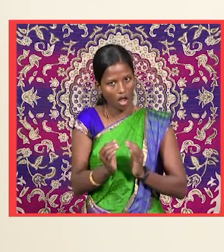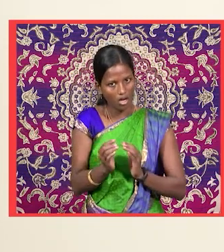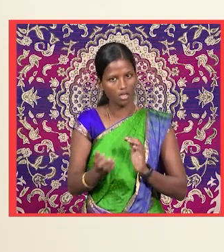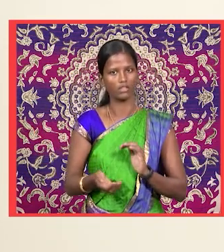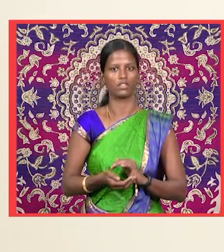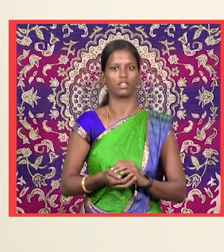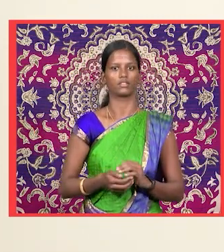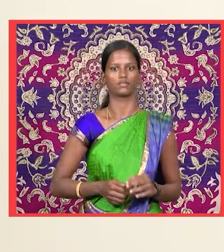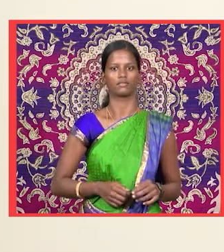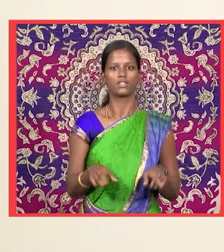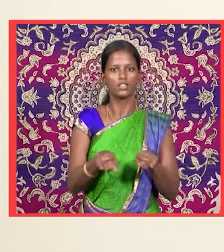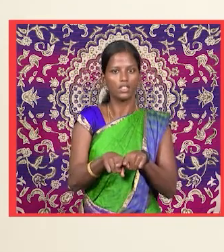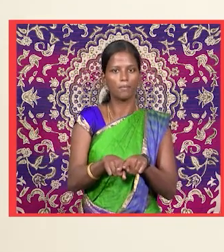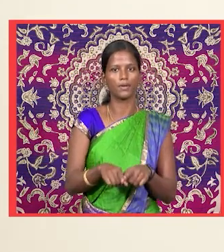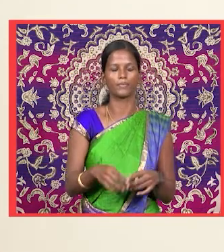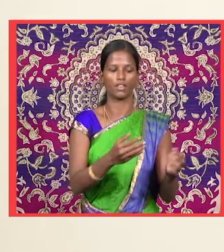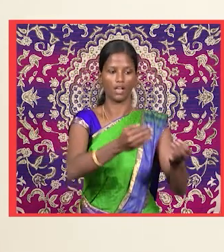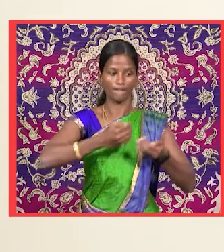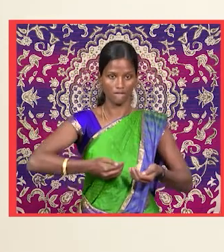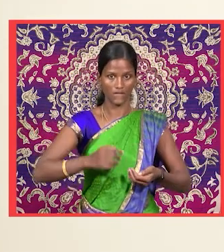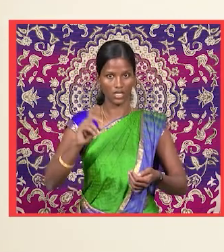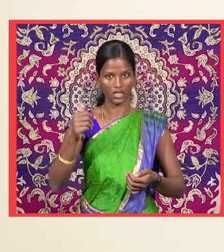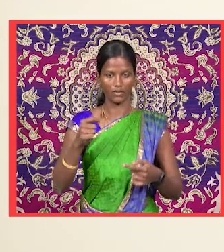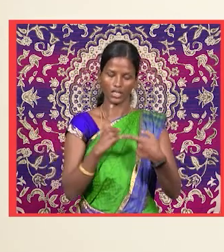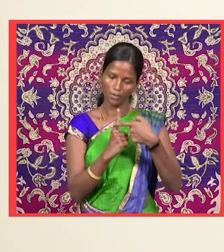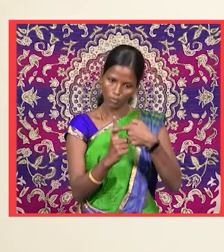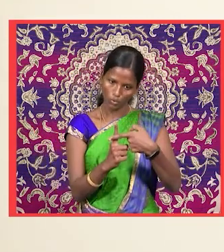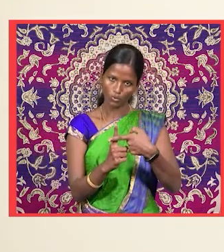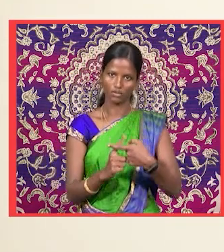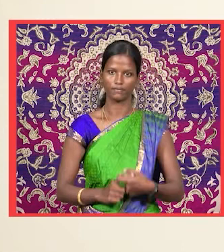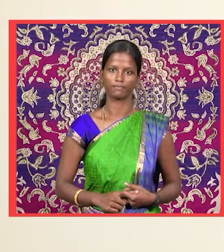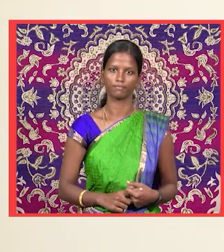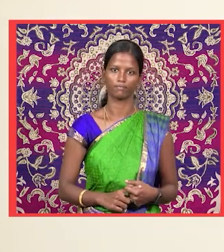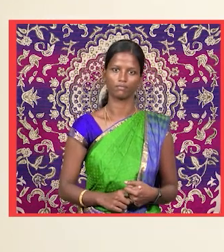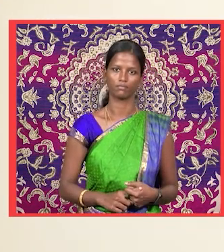வாங்கி விலையும் நட்டத்தையும் நம்ம கூட்டுறோம். வாங்கிய விலையும்